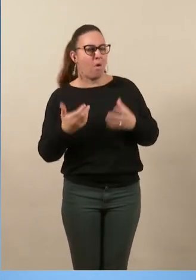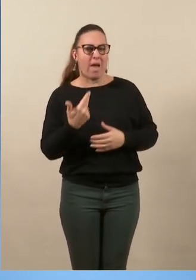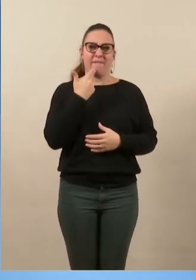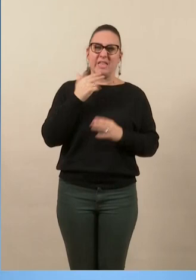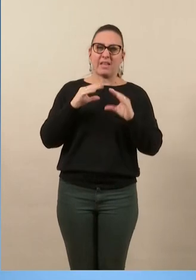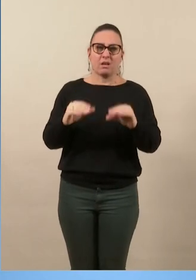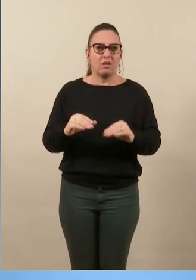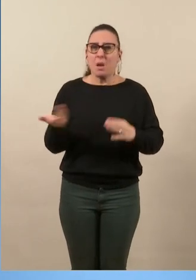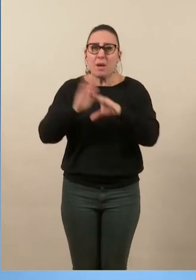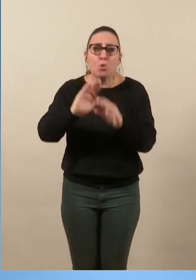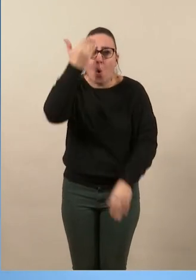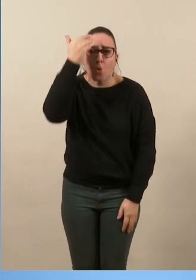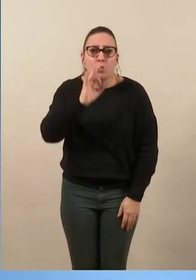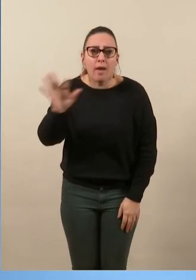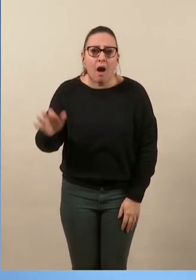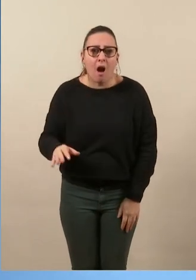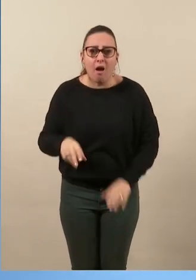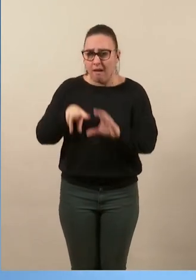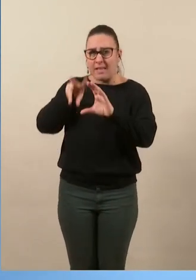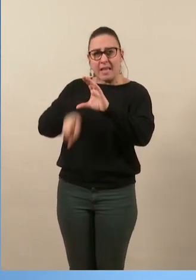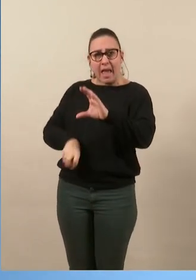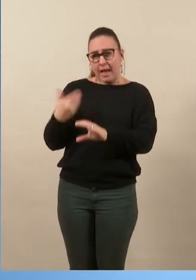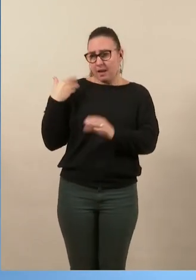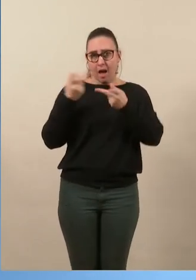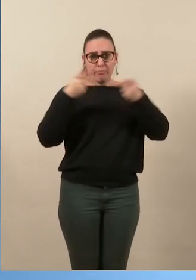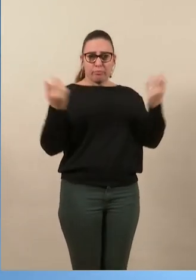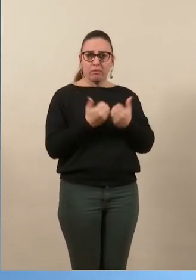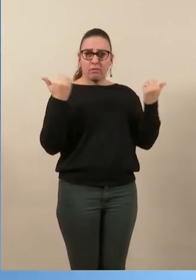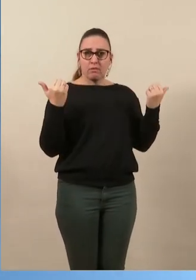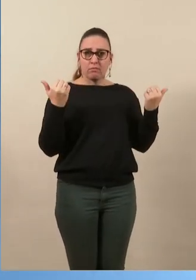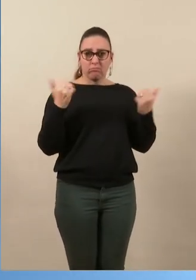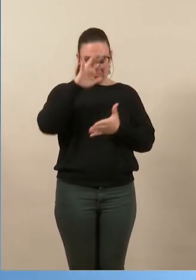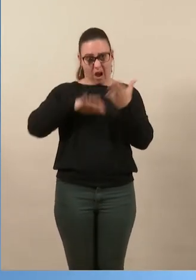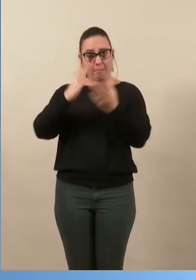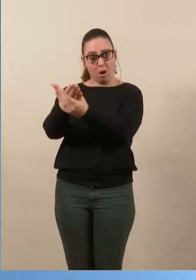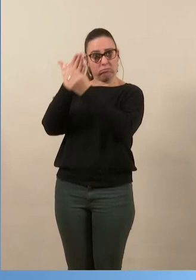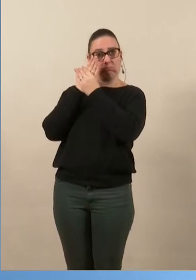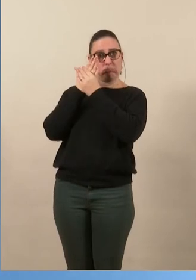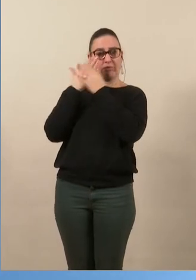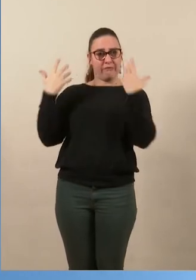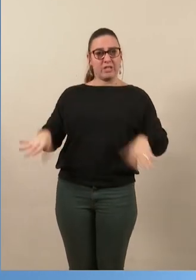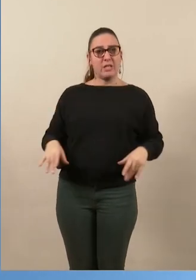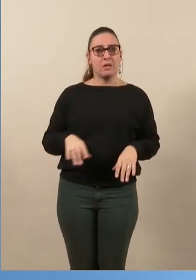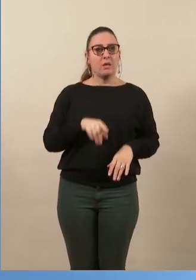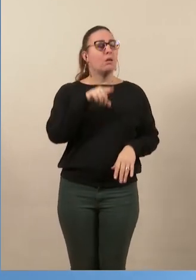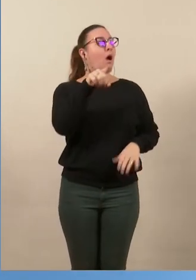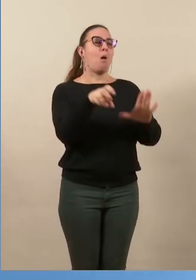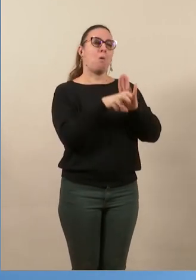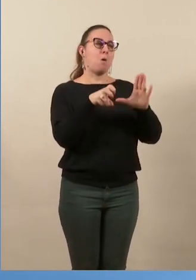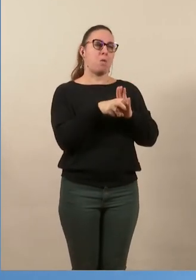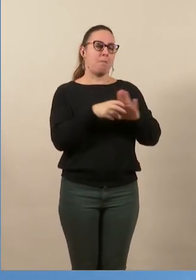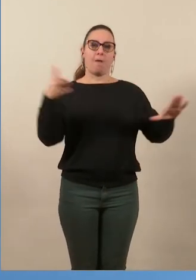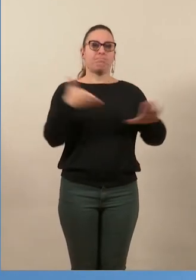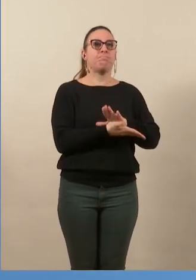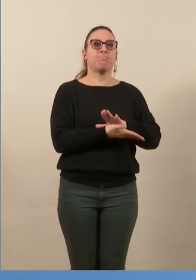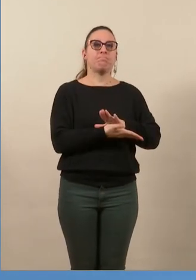elles ne sont pas reconnues le CNRS vient de dire le contraire il vient de rendre un rapport indiquant que vous aviez échoué